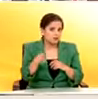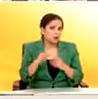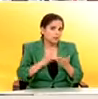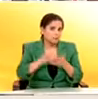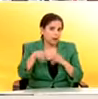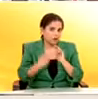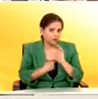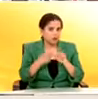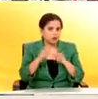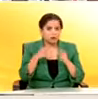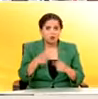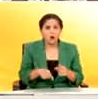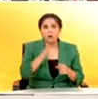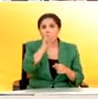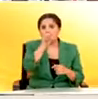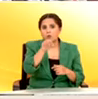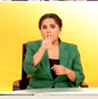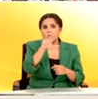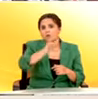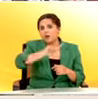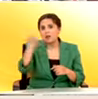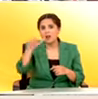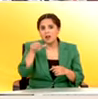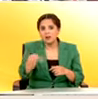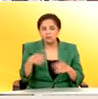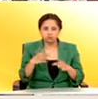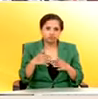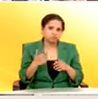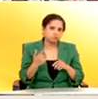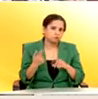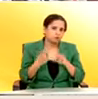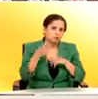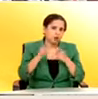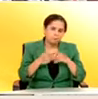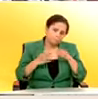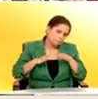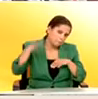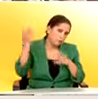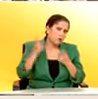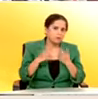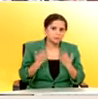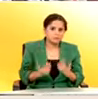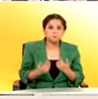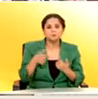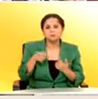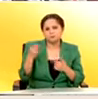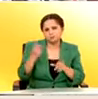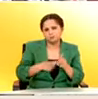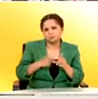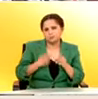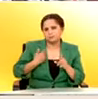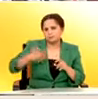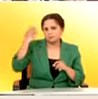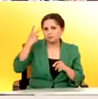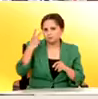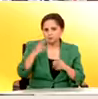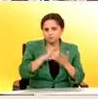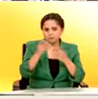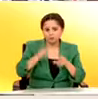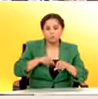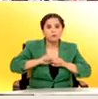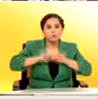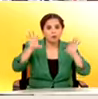ये बढ़कर 1.5 लाख मैट्रिक टन से भी ज्यादा हो गया है। बीते कुछ वर्षों में शहद का एक्सपोर्ट